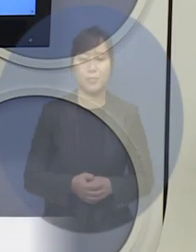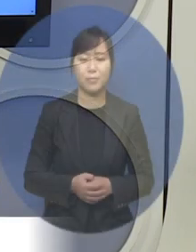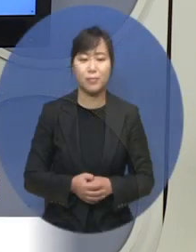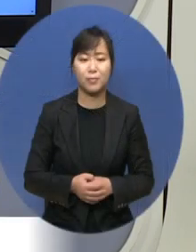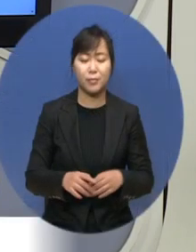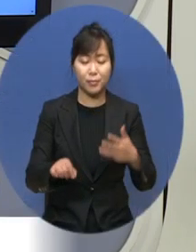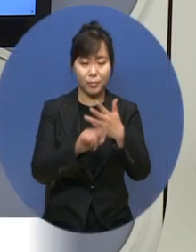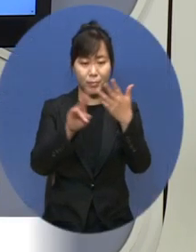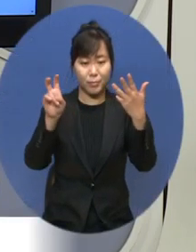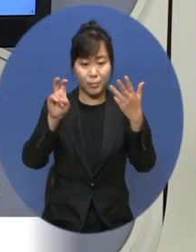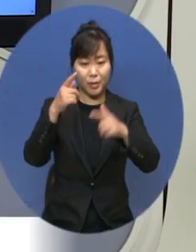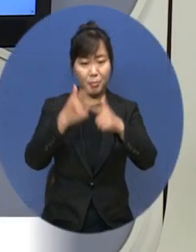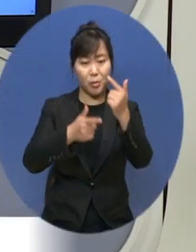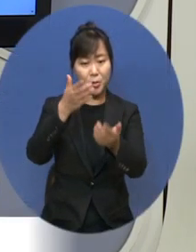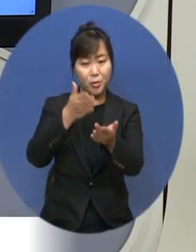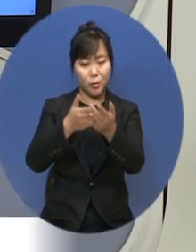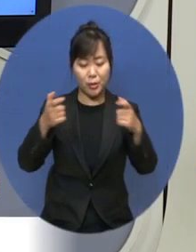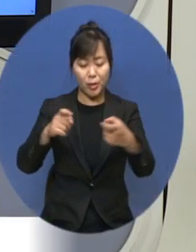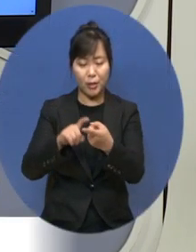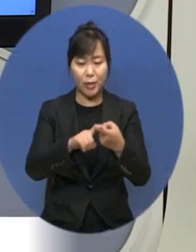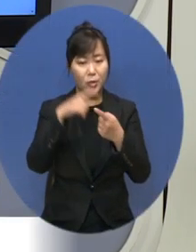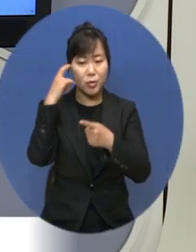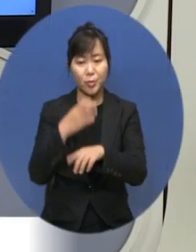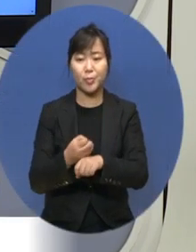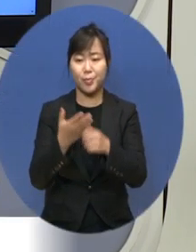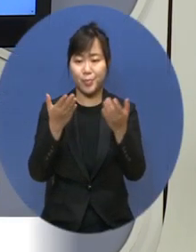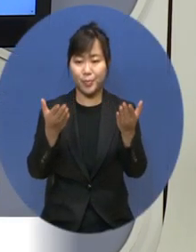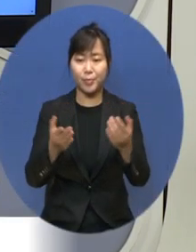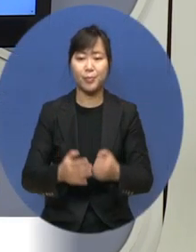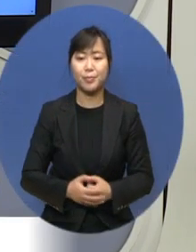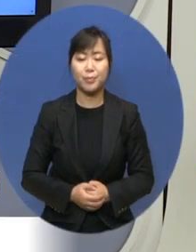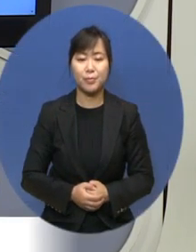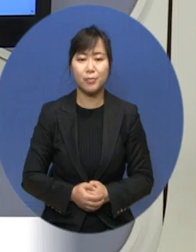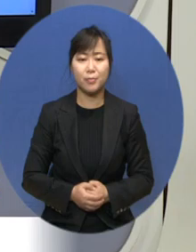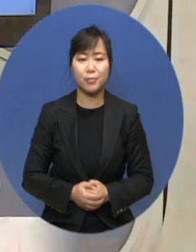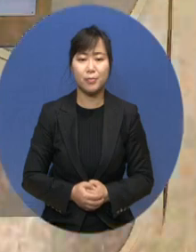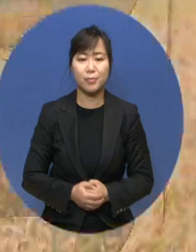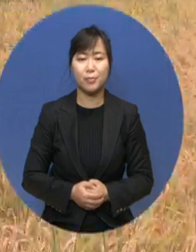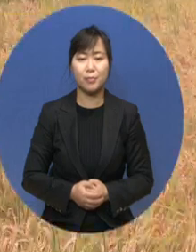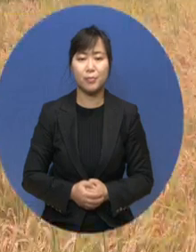8월 20일 목요일 만만한 뉴스는 지역 네트워크 소식으로 함께합니다.